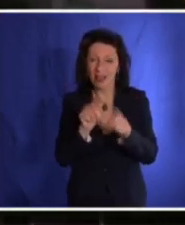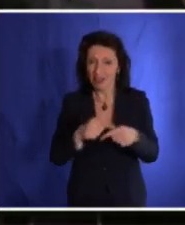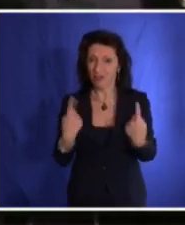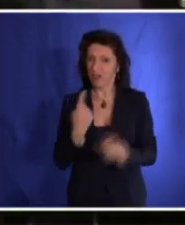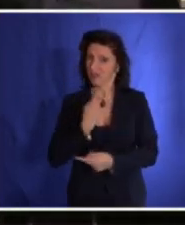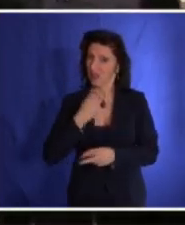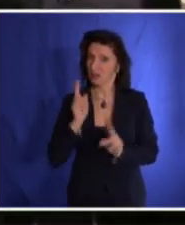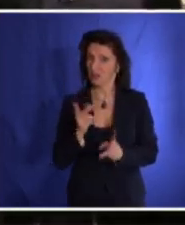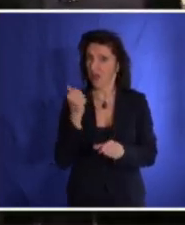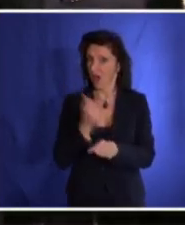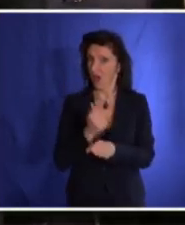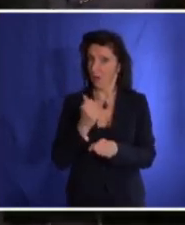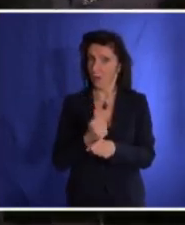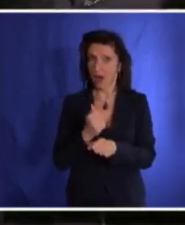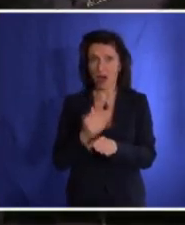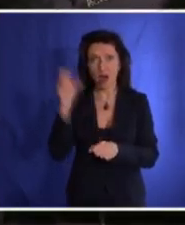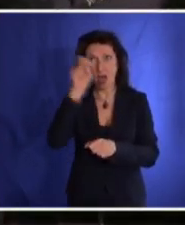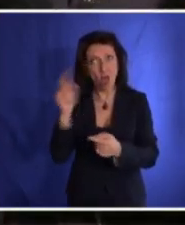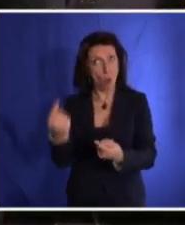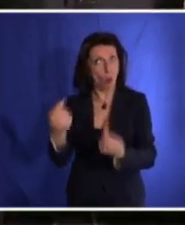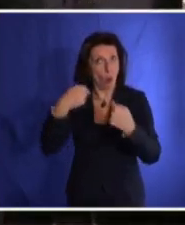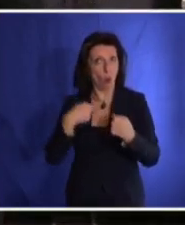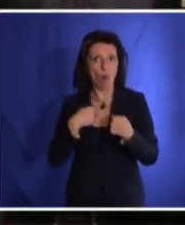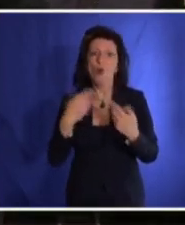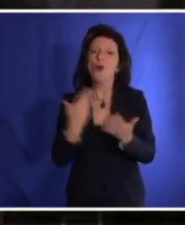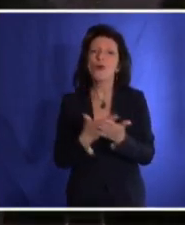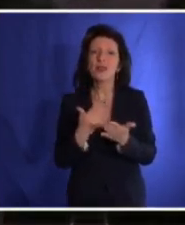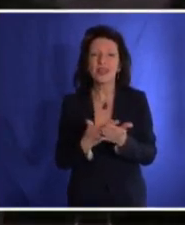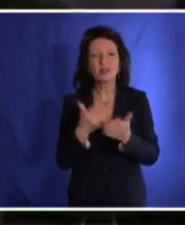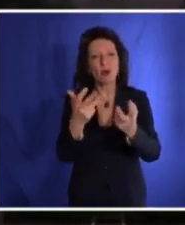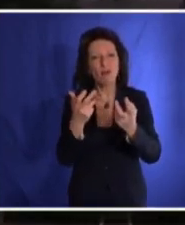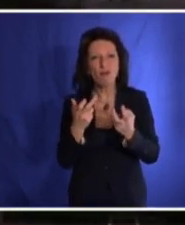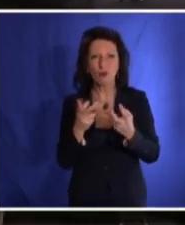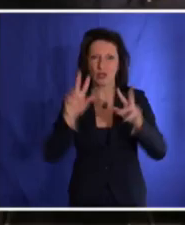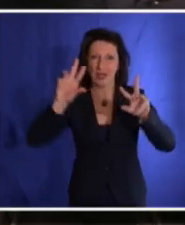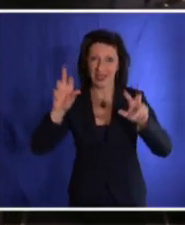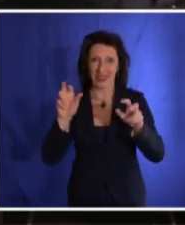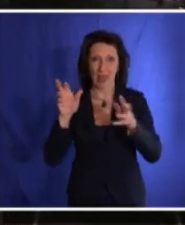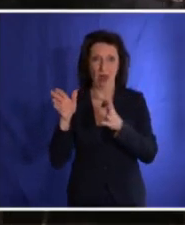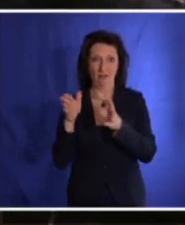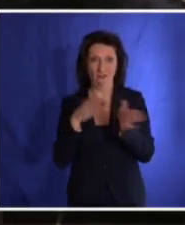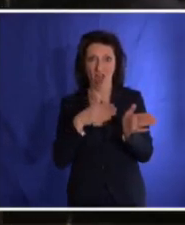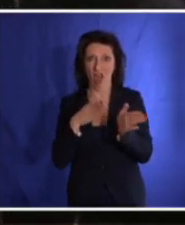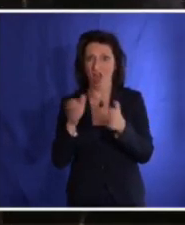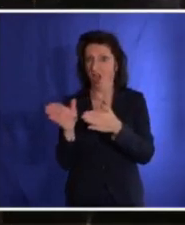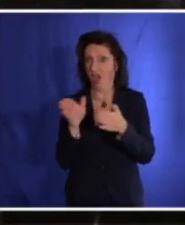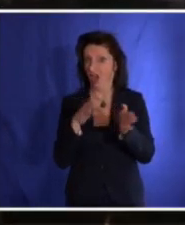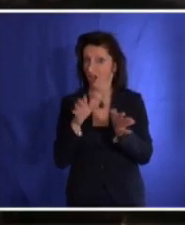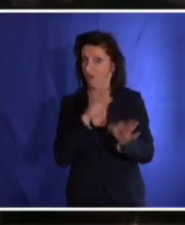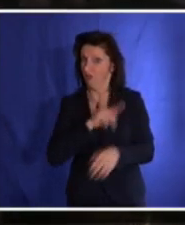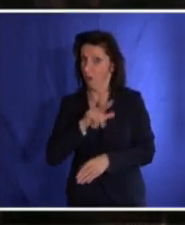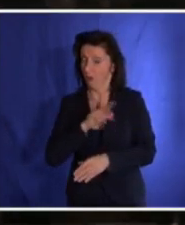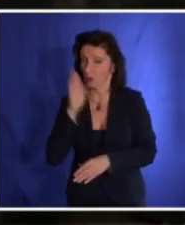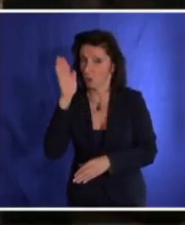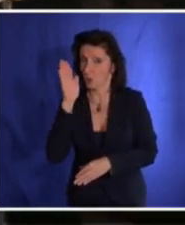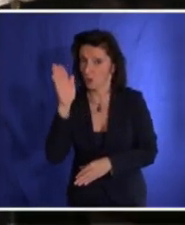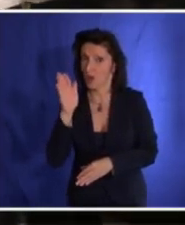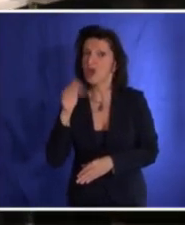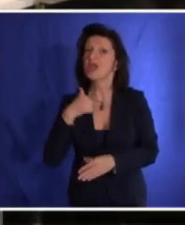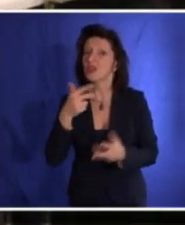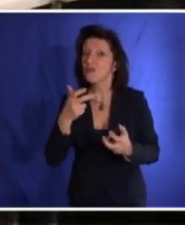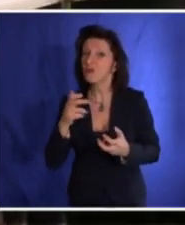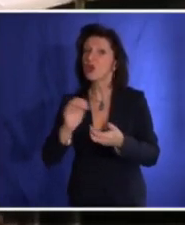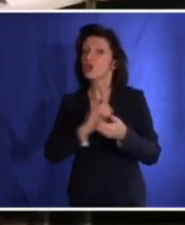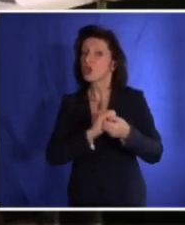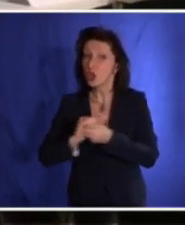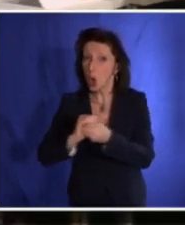Und deswegen wünsche ich mir, dass wir gerade heute, was Weichenstellungen anbelangt, Solidarität, Gemeinsamkeit und eine andere